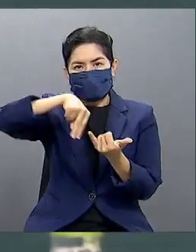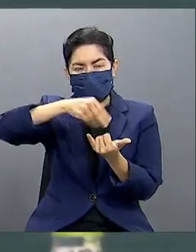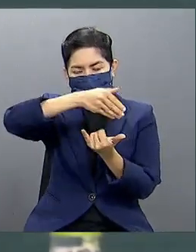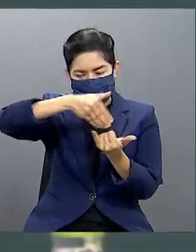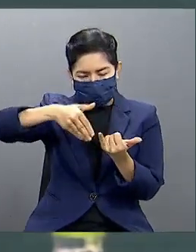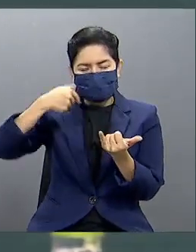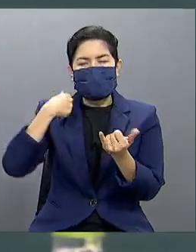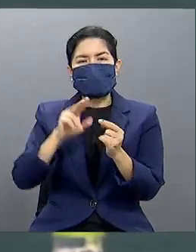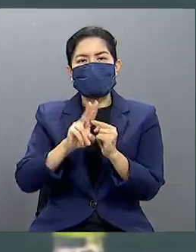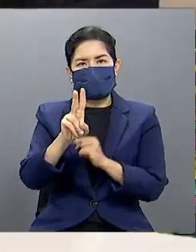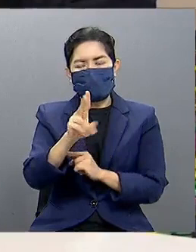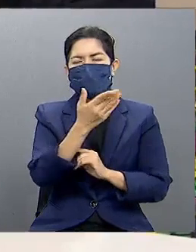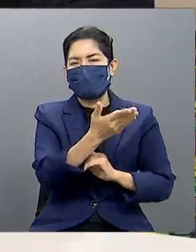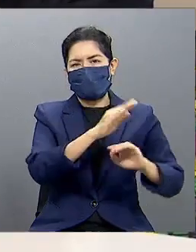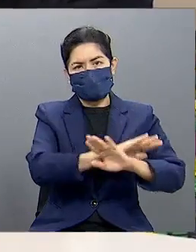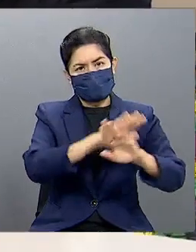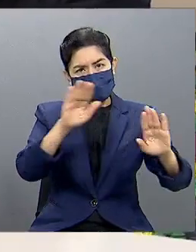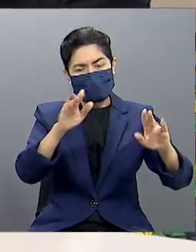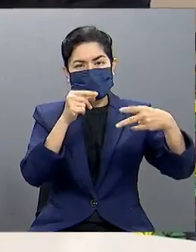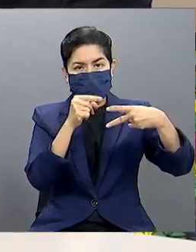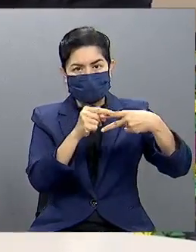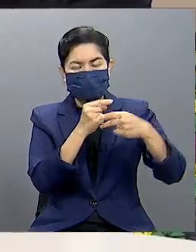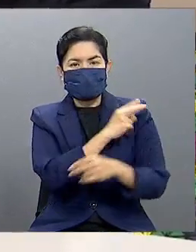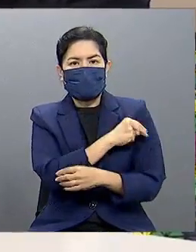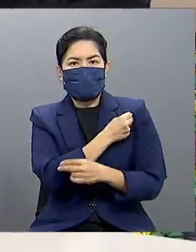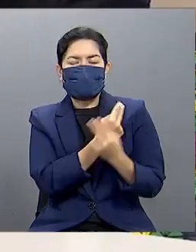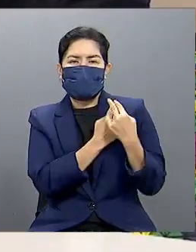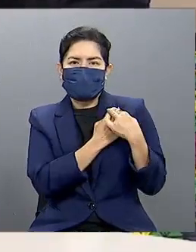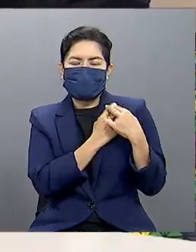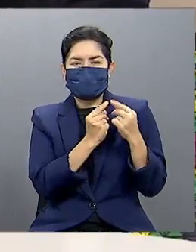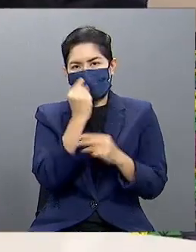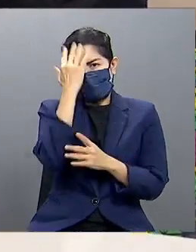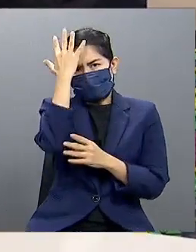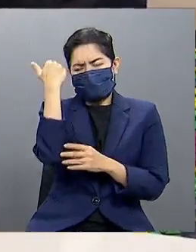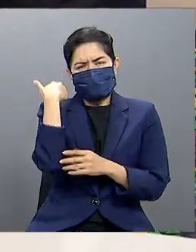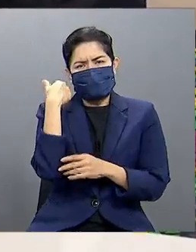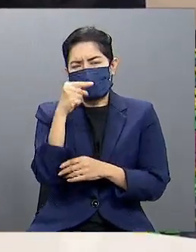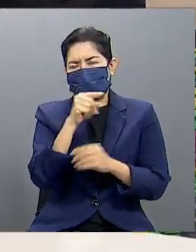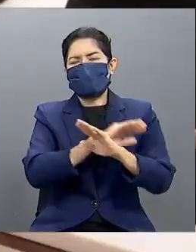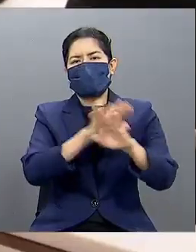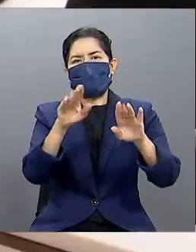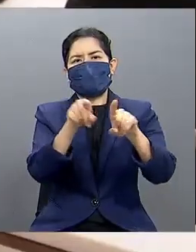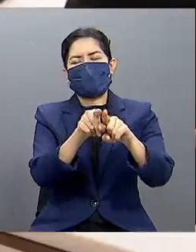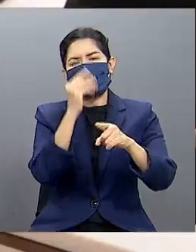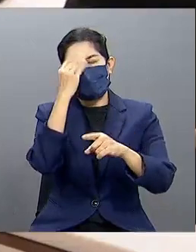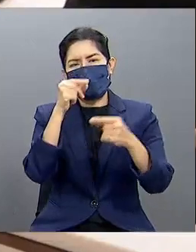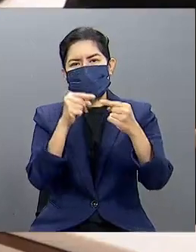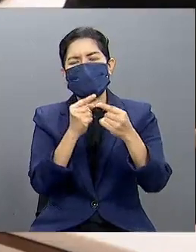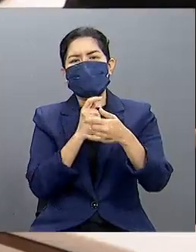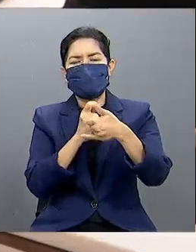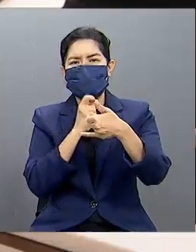พราะแพทย์หญิงคุณหญิงพรทิพย์ไปให้สัมภาษณ์ผ่านสื่อเกี่ยวกับการชนสูตรทำให้ตำรวจมองว่าจะเสียรูปคดี